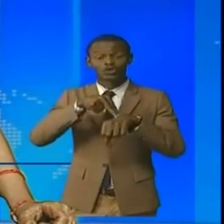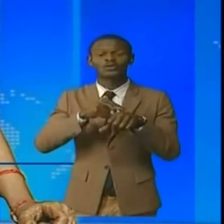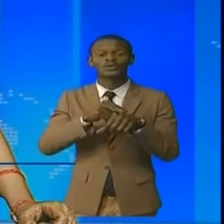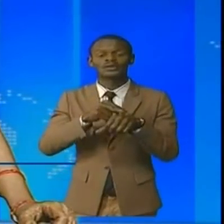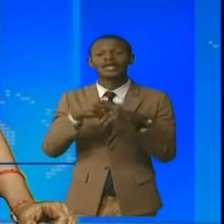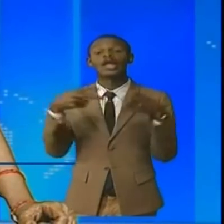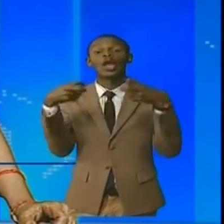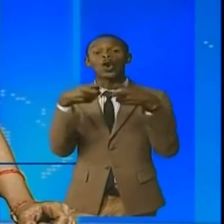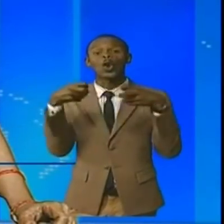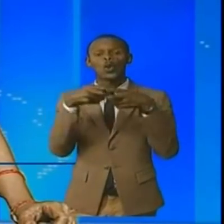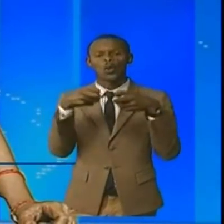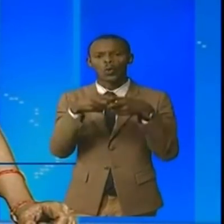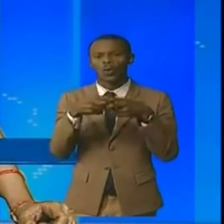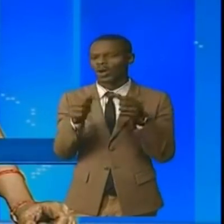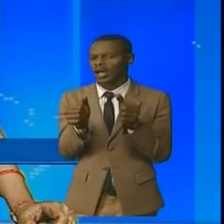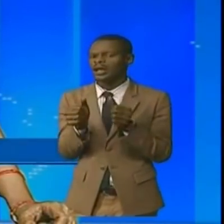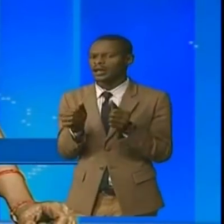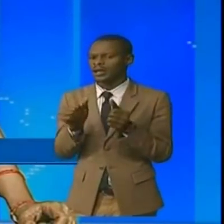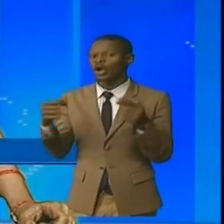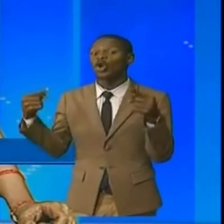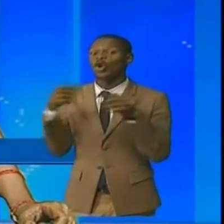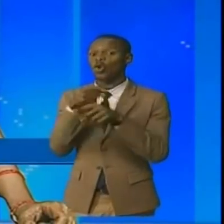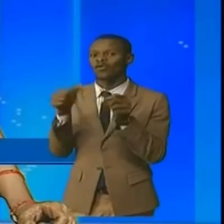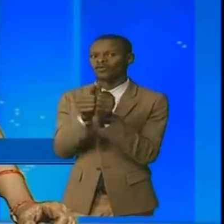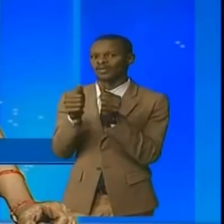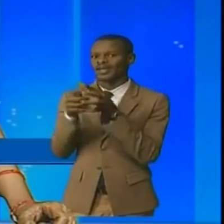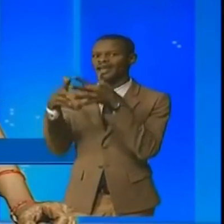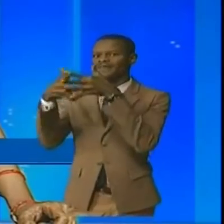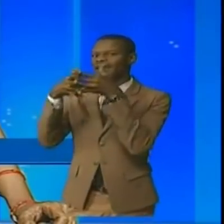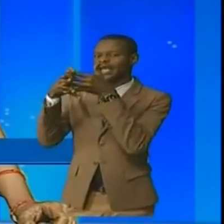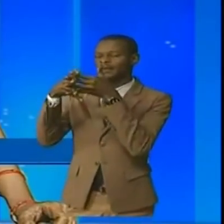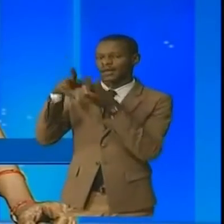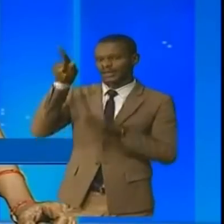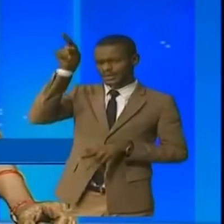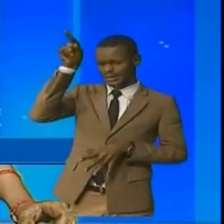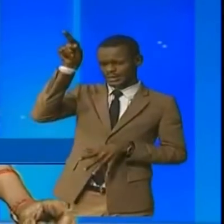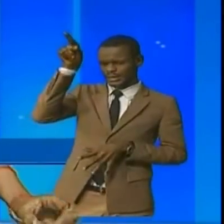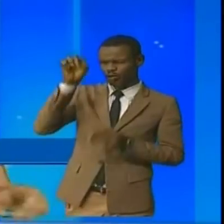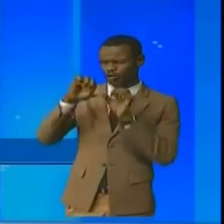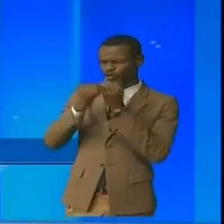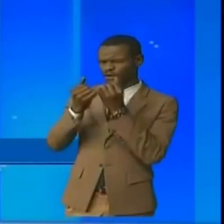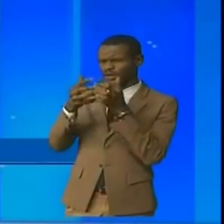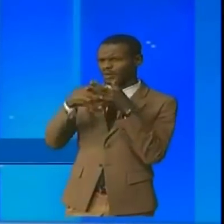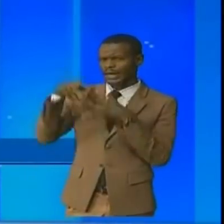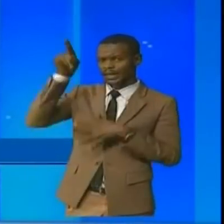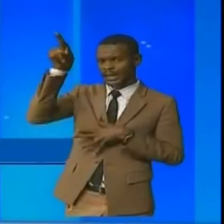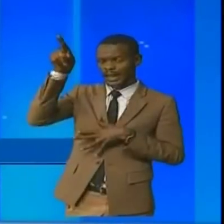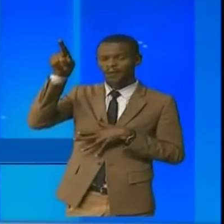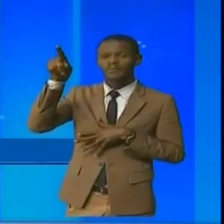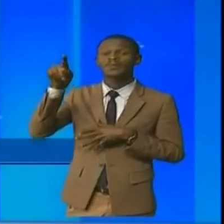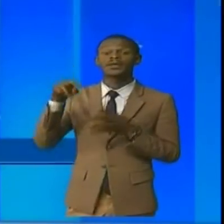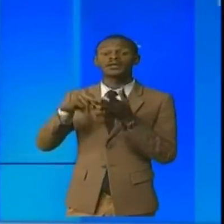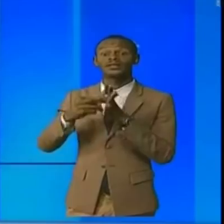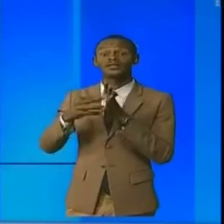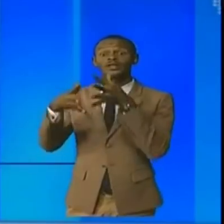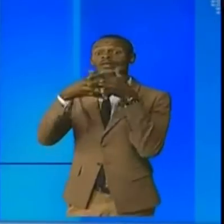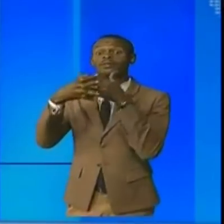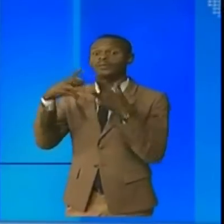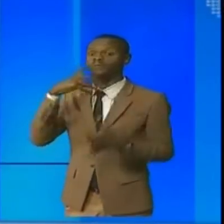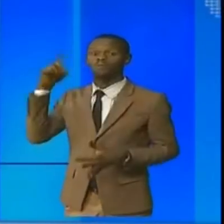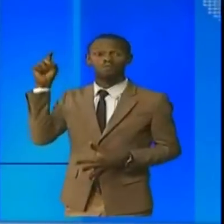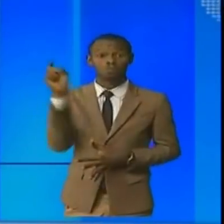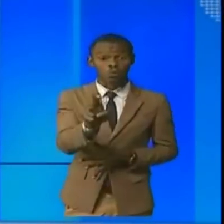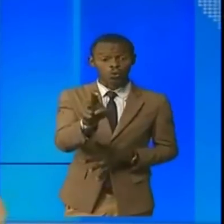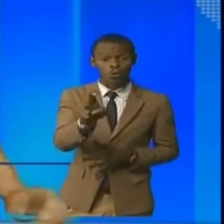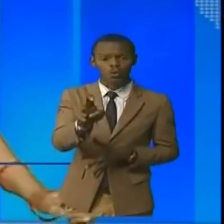la saisie des comptes de l'ambassade de la RDC à Washington. La question est portée par la ministre d'État, ministre de la Justice et garde des